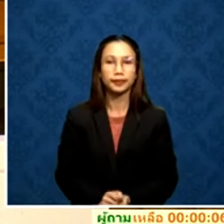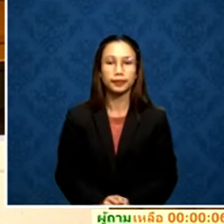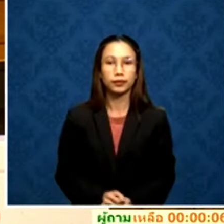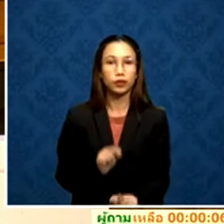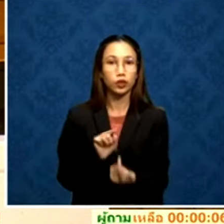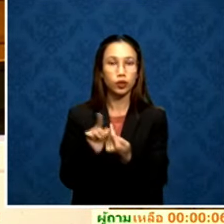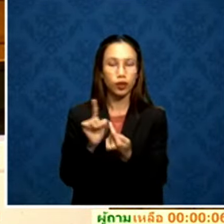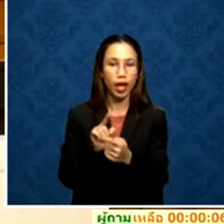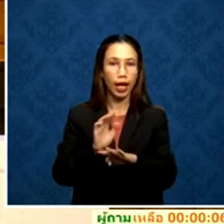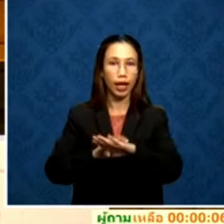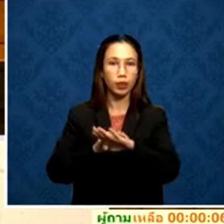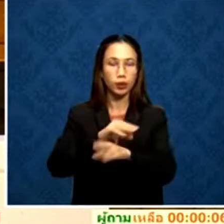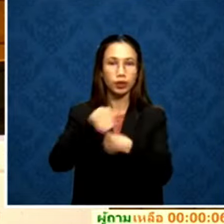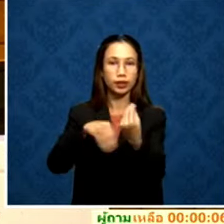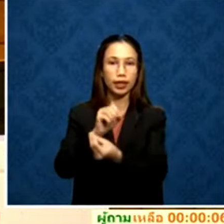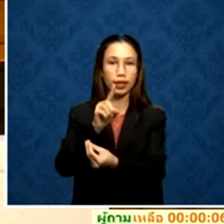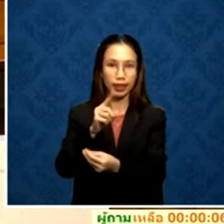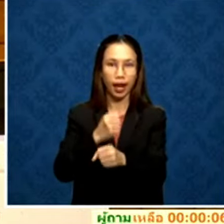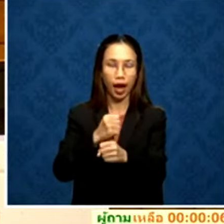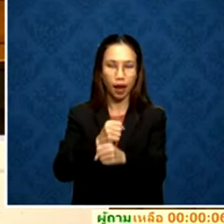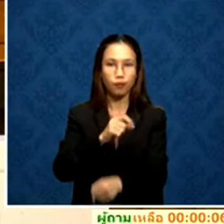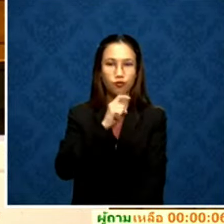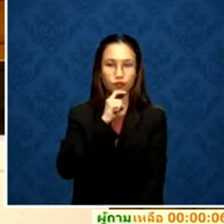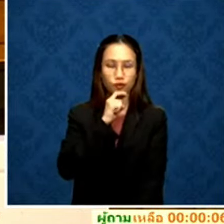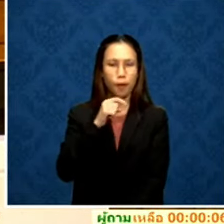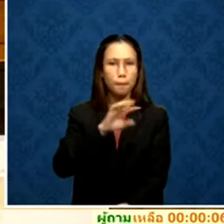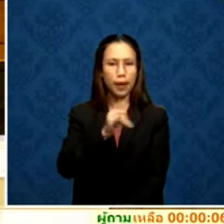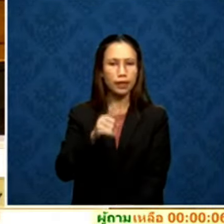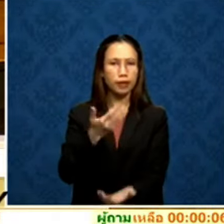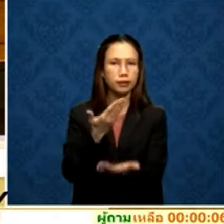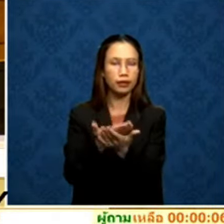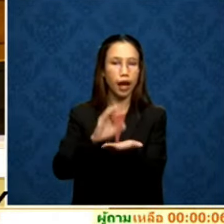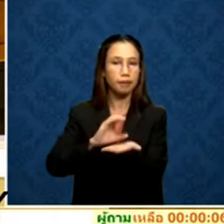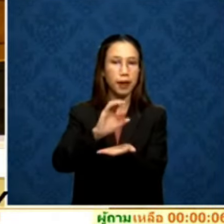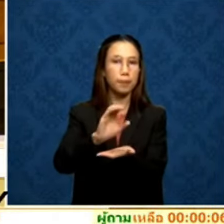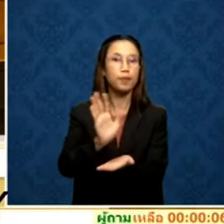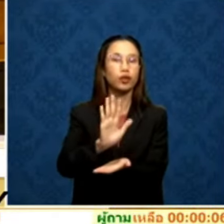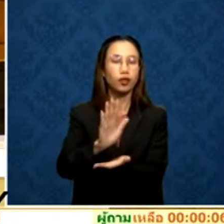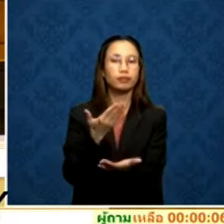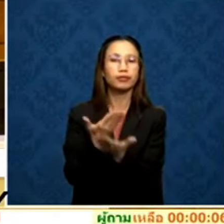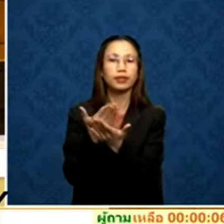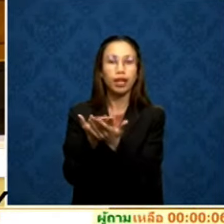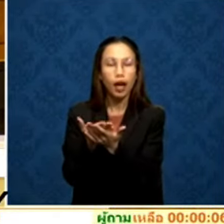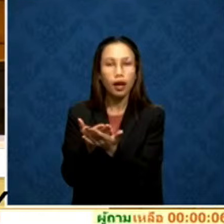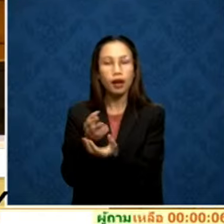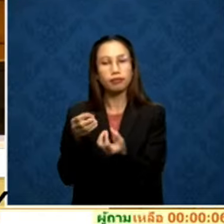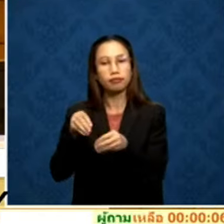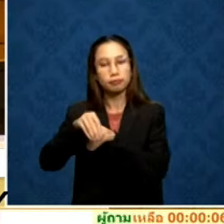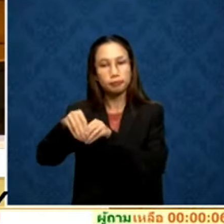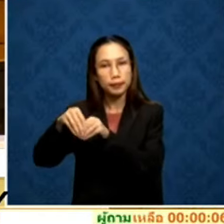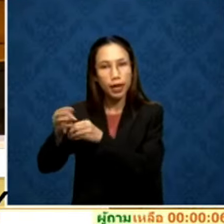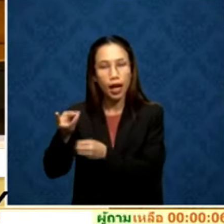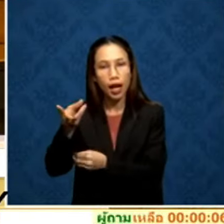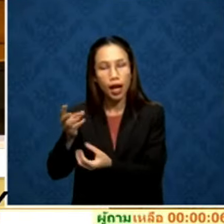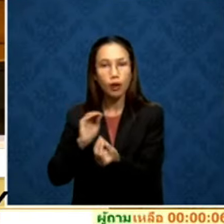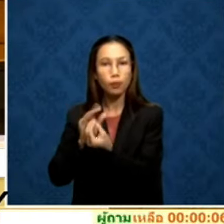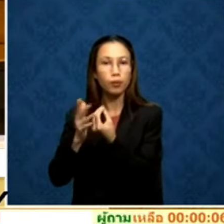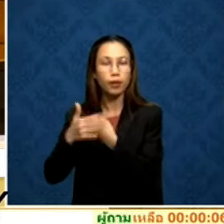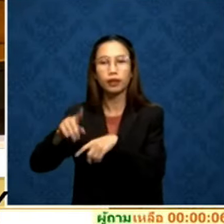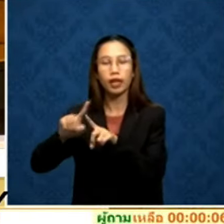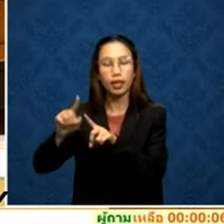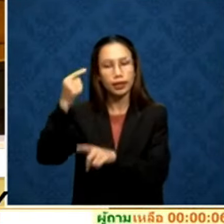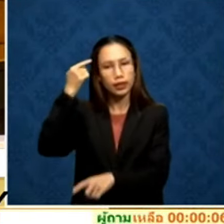กระตุ้นเศรษฐกิจเราก็ยังทำอย่างต่อเนื่องนะครับบางอย่างไม่ต้องใช้งบประมาณก็ได้นะครับอย่างเช่นราคาพืชผลนะครับใช้นโยบายใช้การที่เราทุ่ม